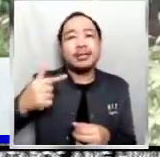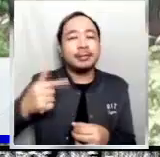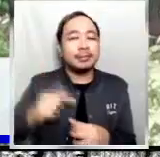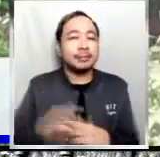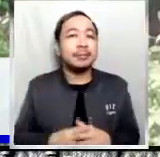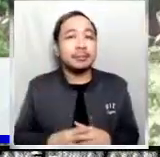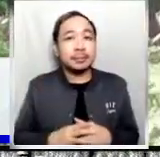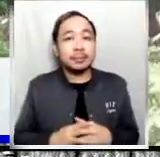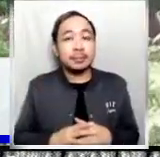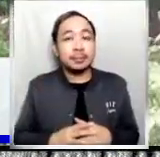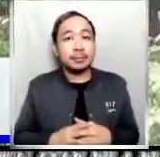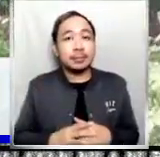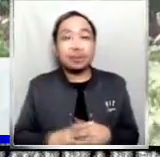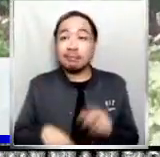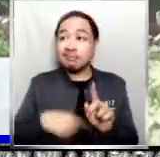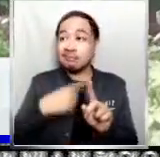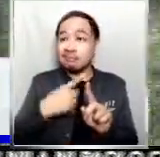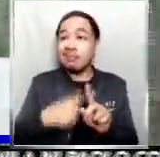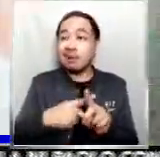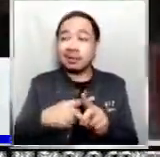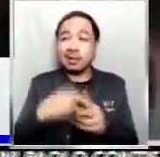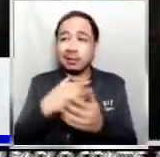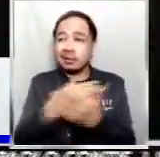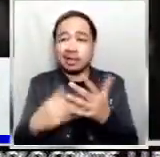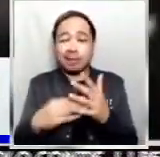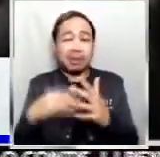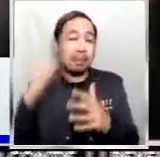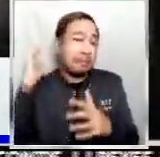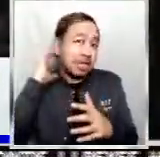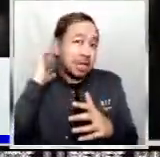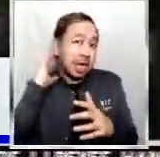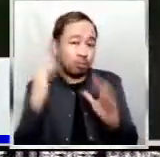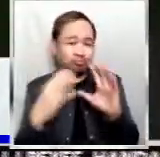Inulan din ang ilang bahagi ng Mindanao gaya sa Cotabato.